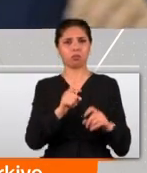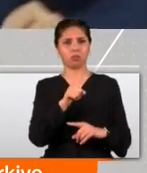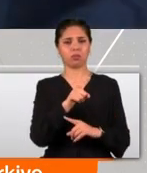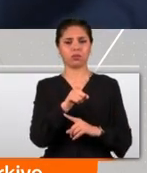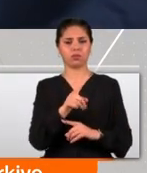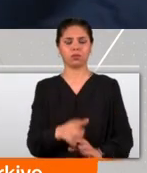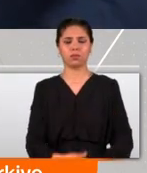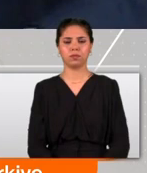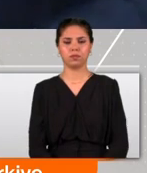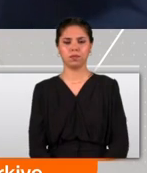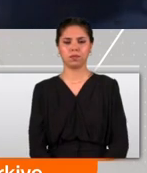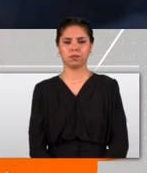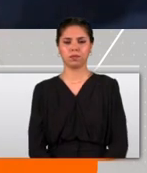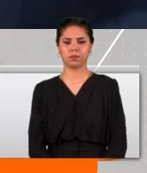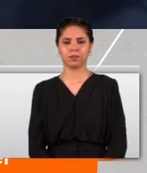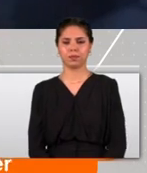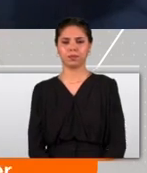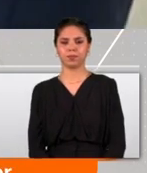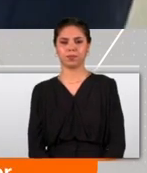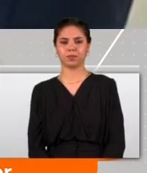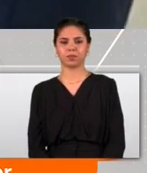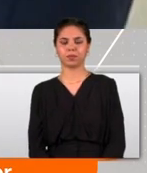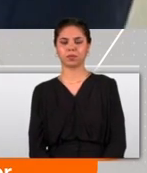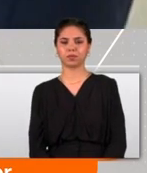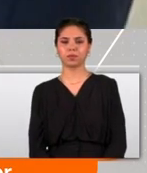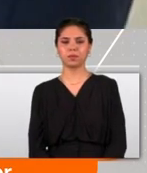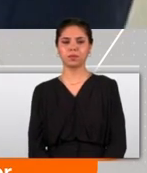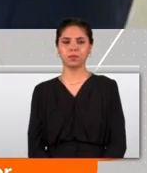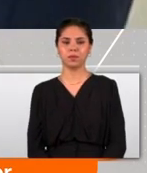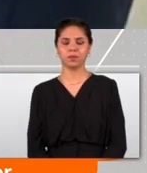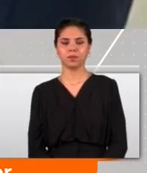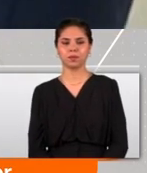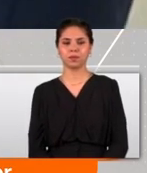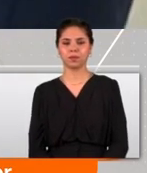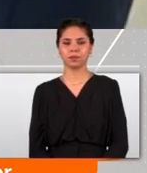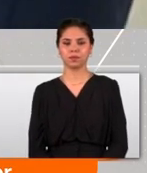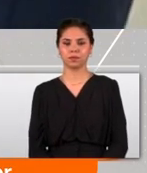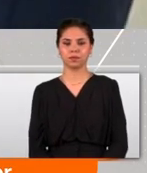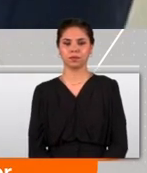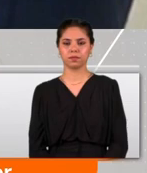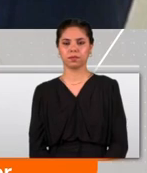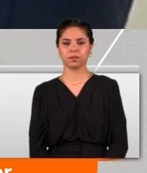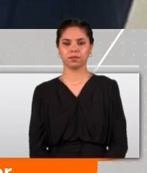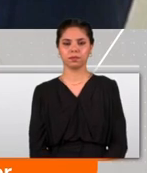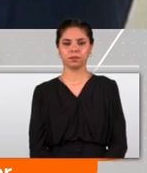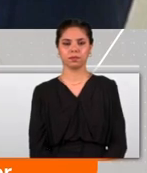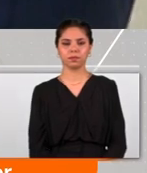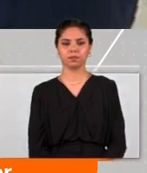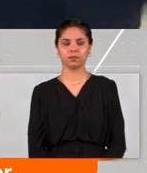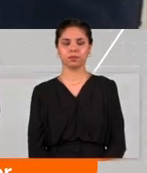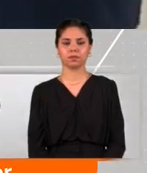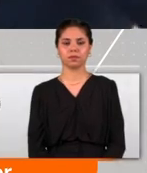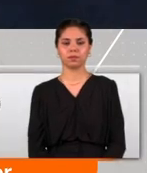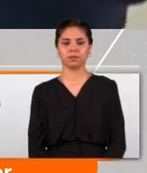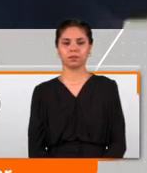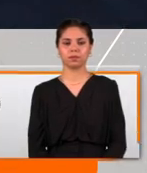işlediniz. Özür dilemek sizi küçültmez, büyütür. Onlar benden ve adalet isteyen herkesten özür dilemek zorundadırlar.